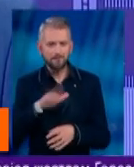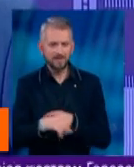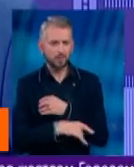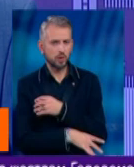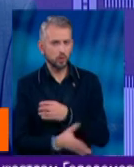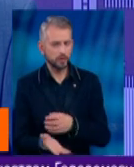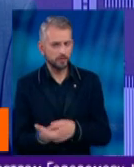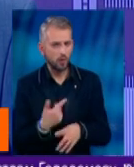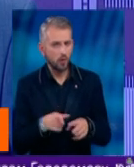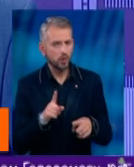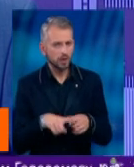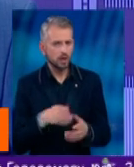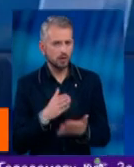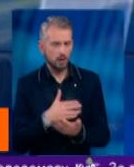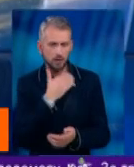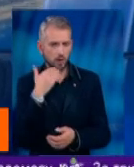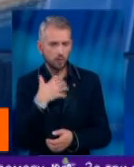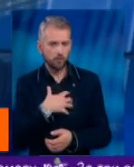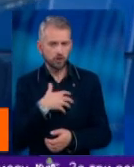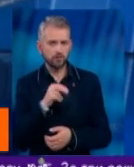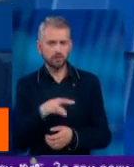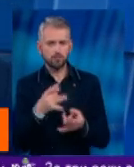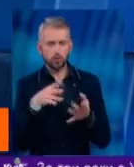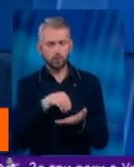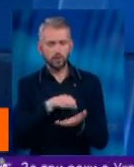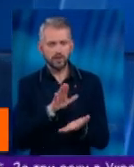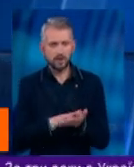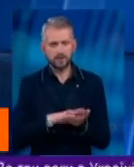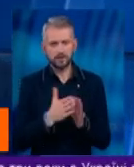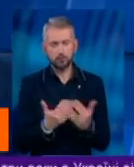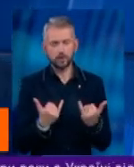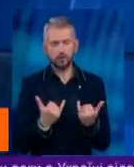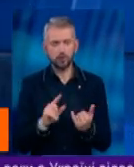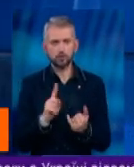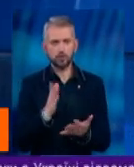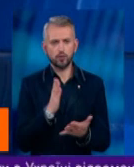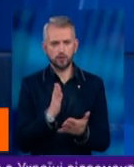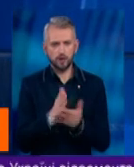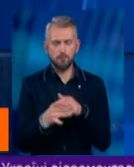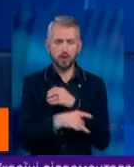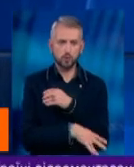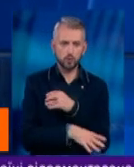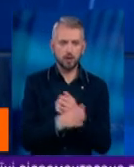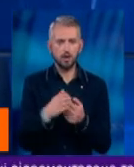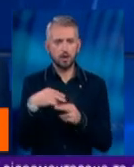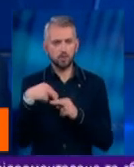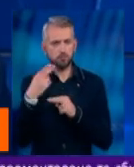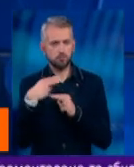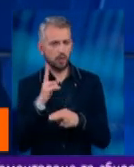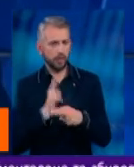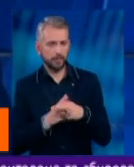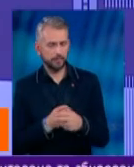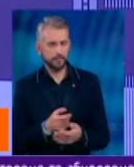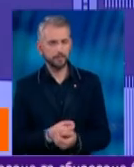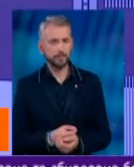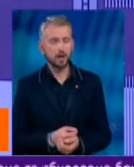От це є набагато важливіше, ніж просто фіксація станом на сьогодні, що є банкрут або є дефолт. Ну, але